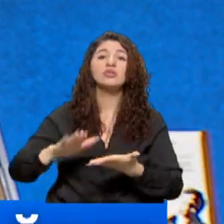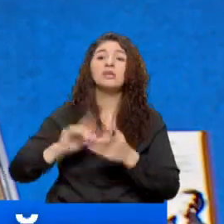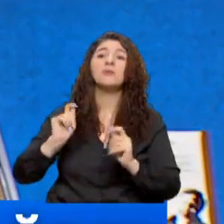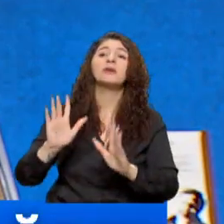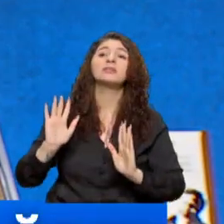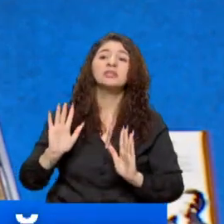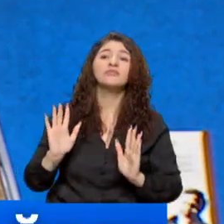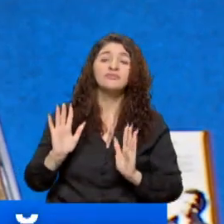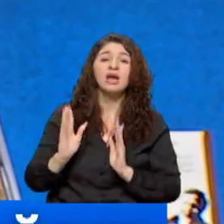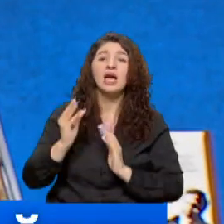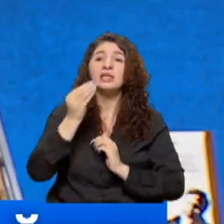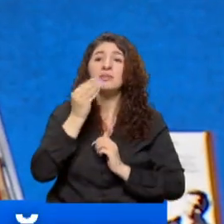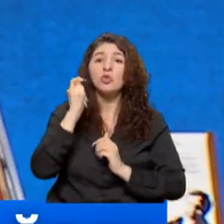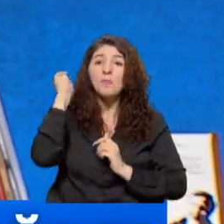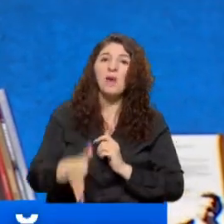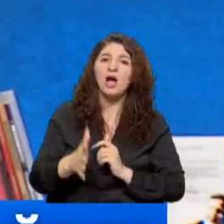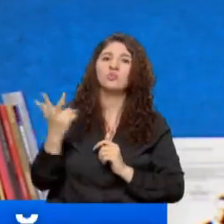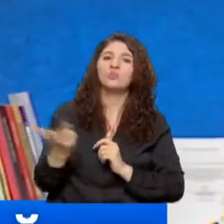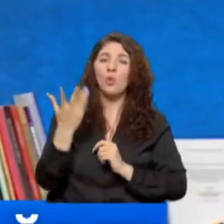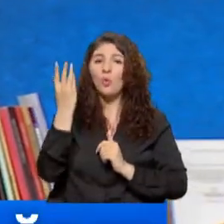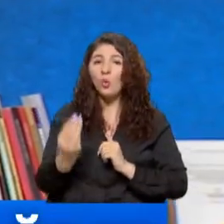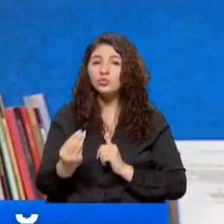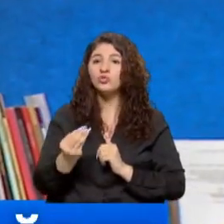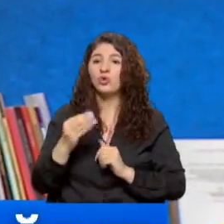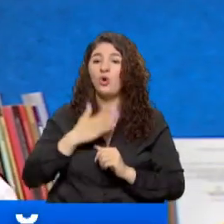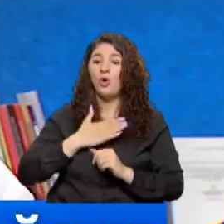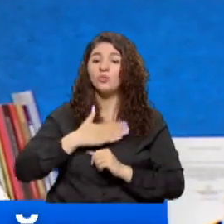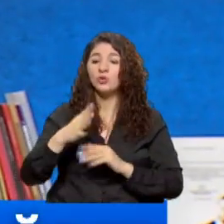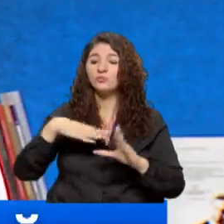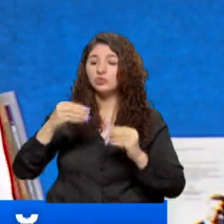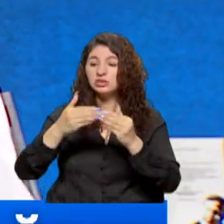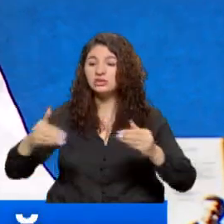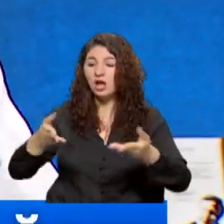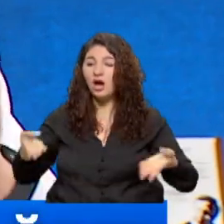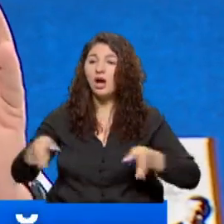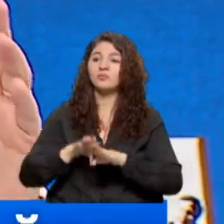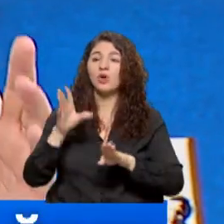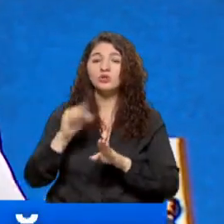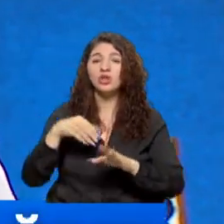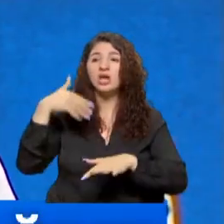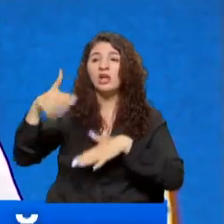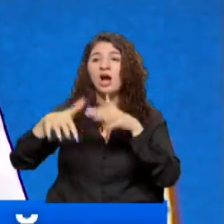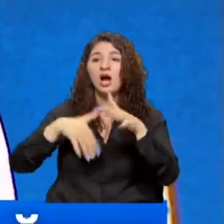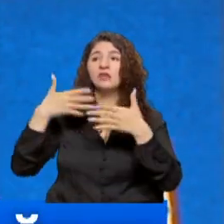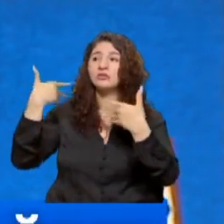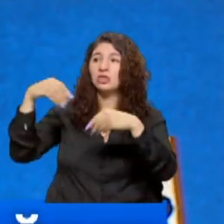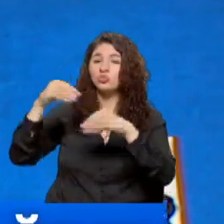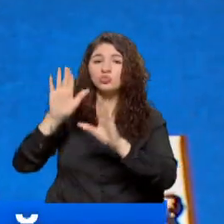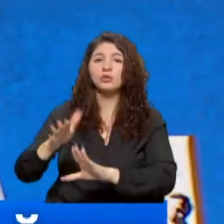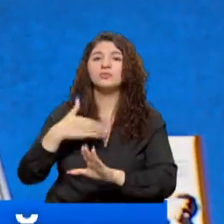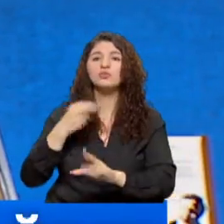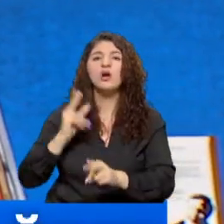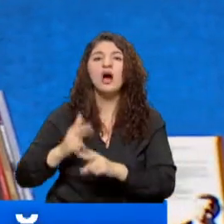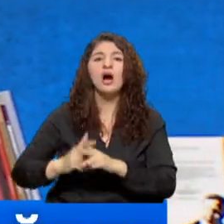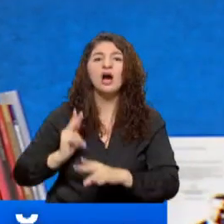fazla Düzeltemez de gıda çok pahalanır önümüzde bütün sınırlar kapanır ihracatını tamamıyla durur